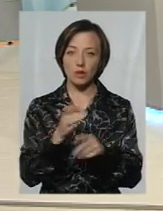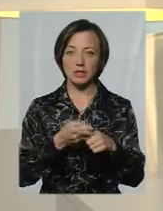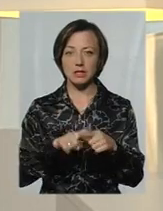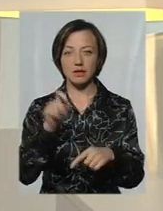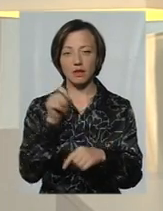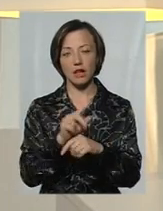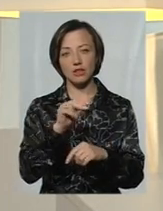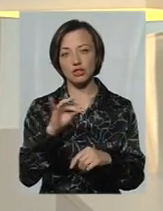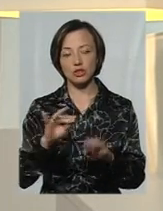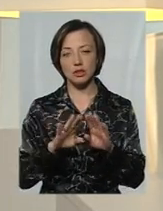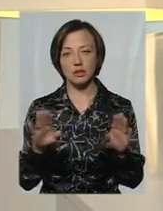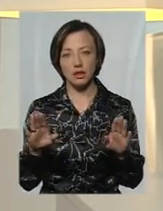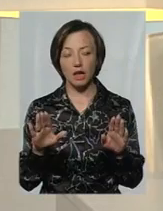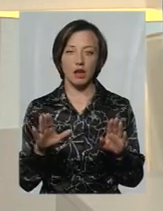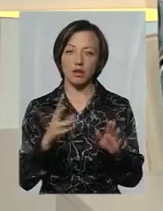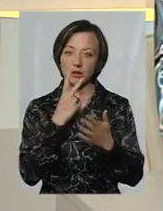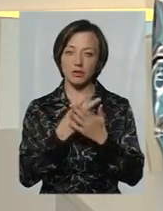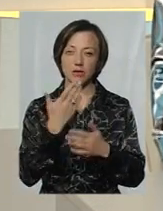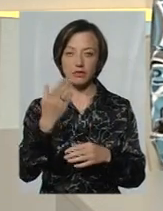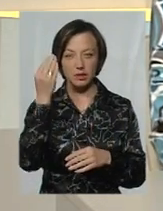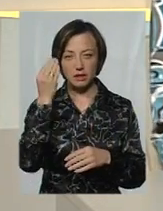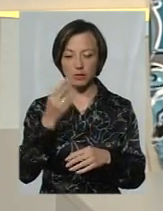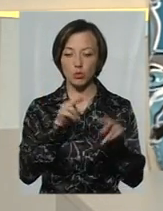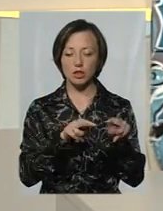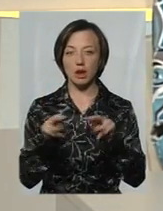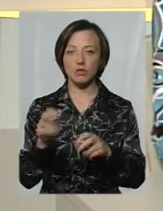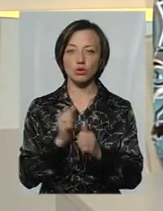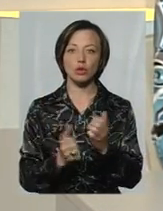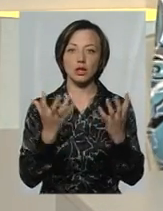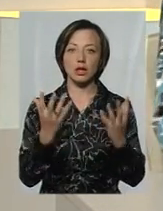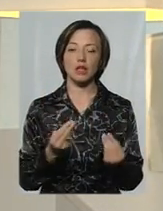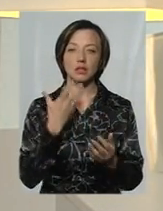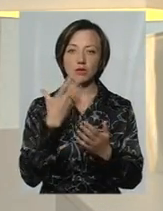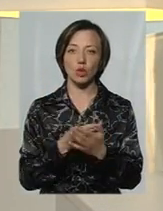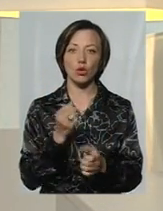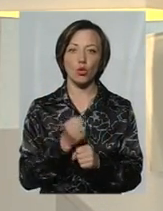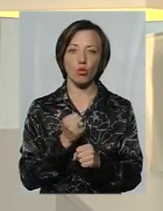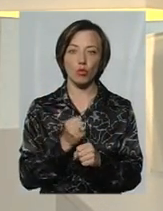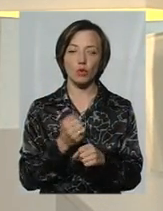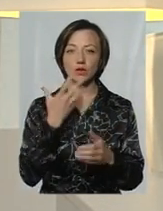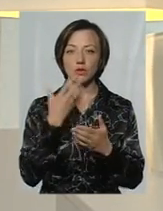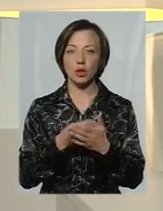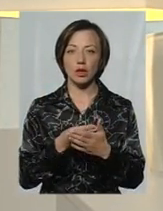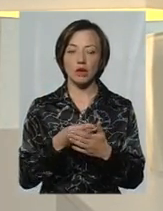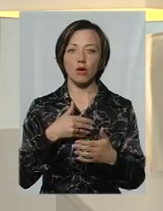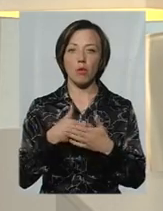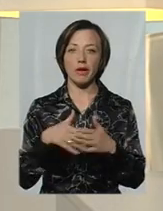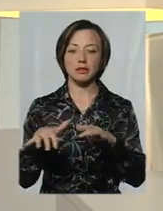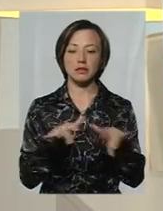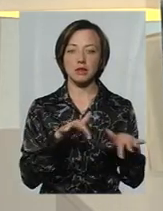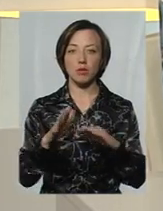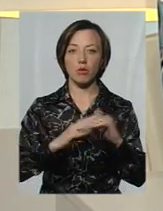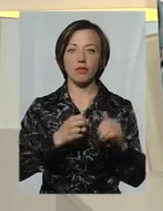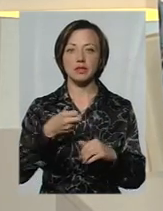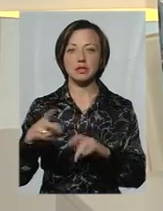з огляду на те, що ви безпосередньо спостерігаєте в щоденній своїй роботі, в своїй громадській діяльності,